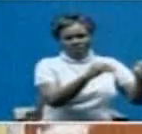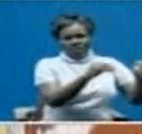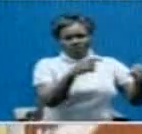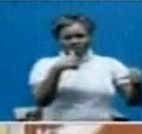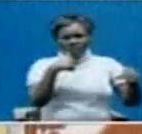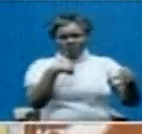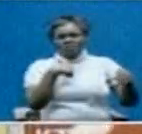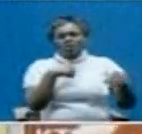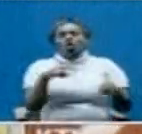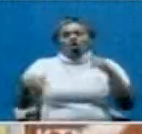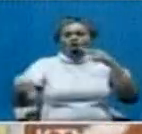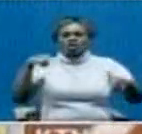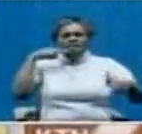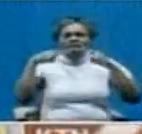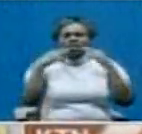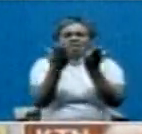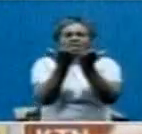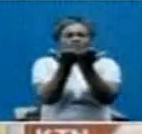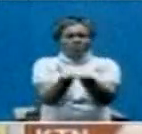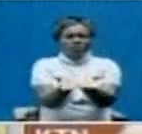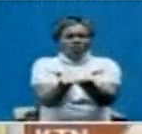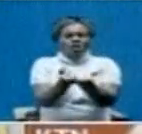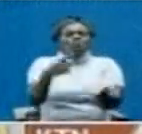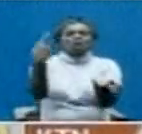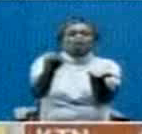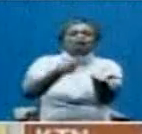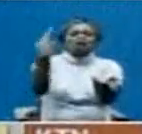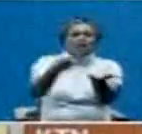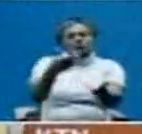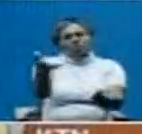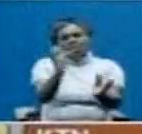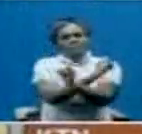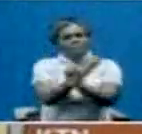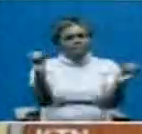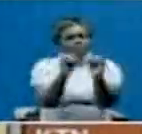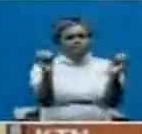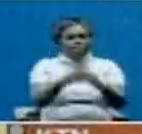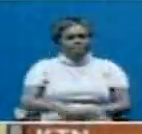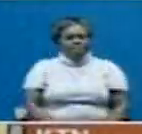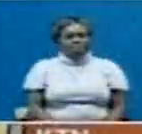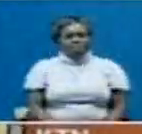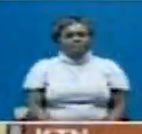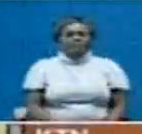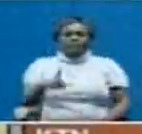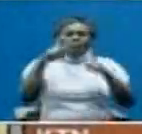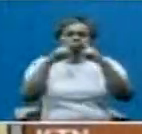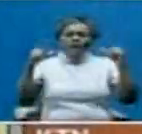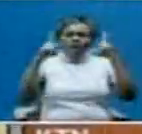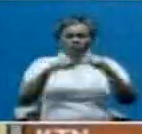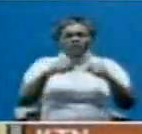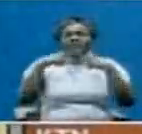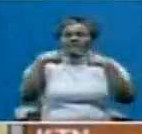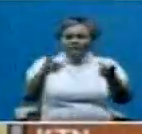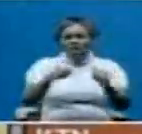Nimetoka hapa Nyali Hotel, baba hakuna mzungu hata moja. Semi alizozipata vyema na